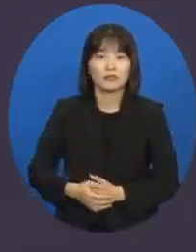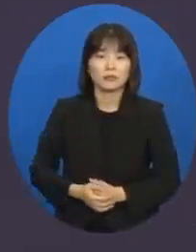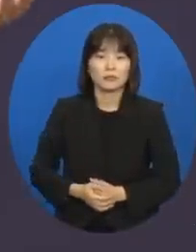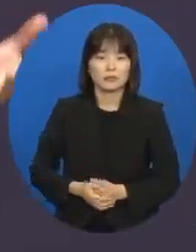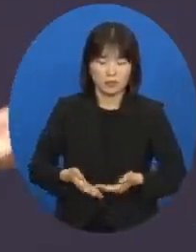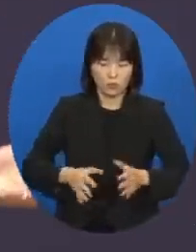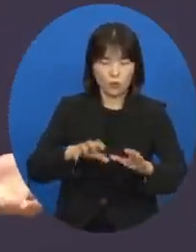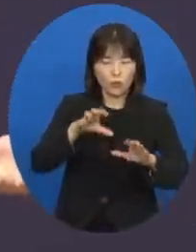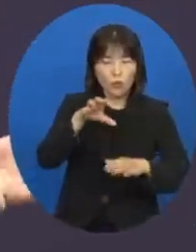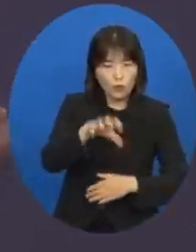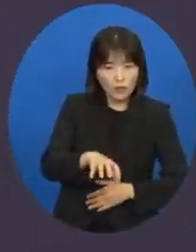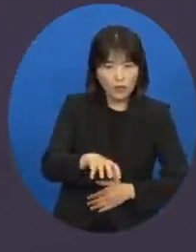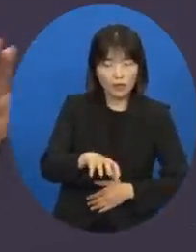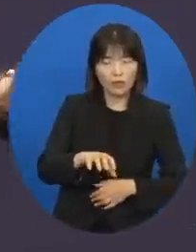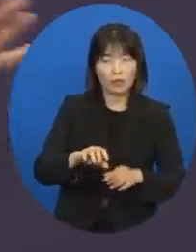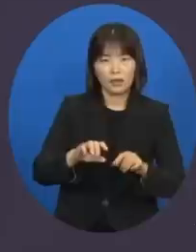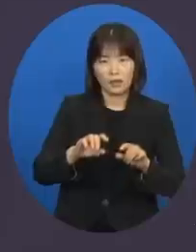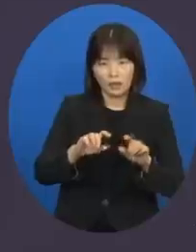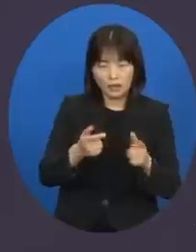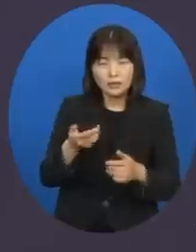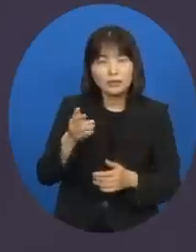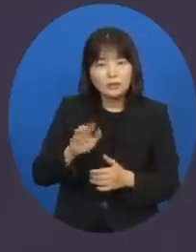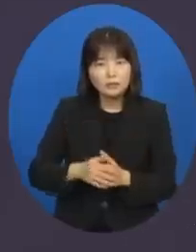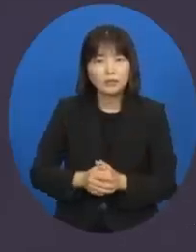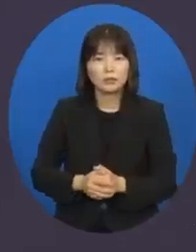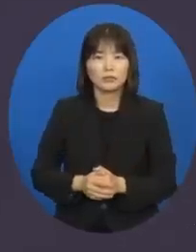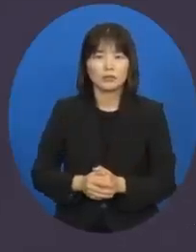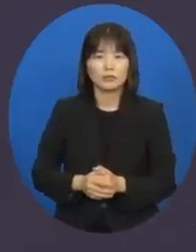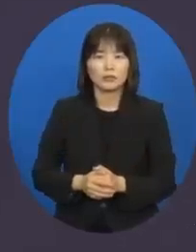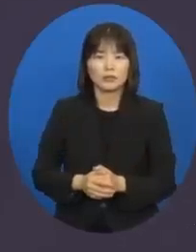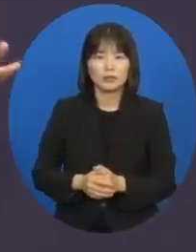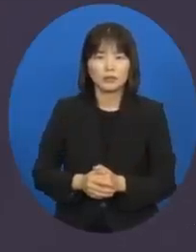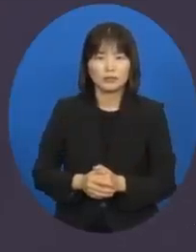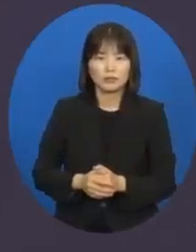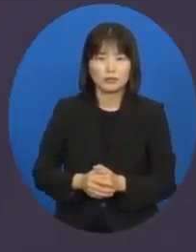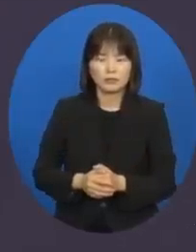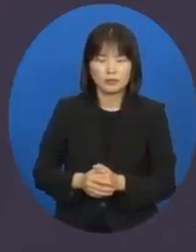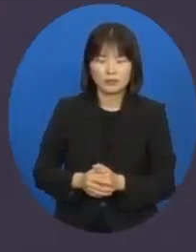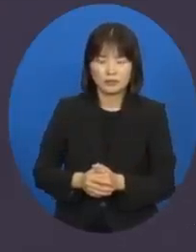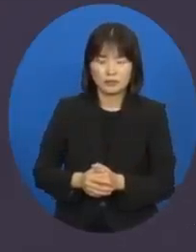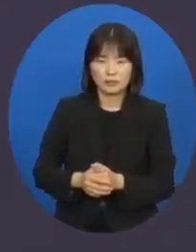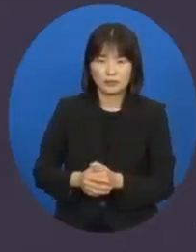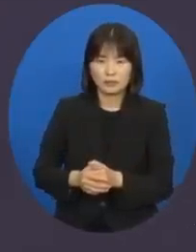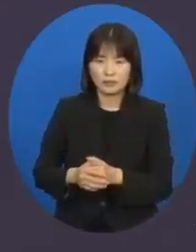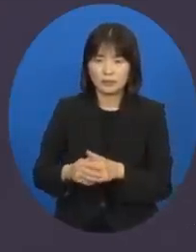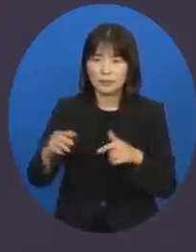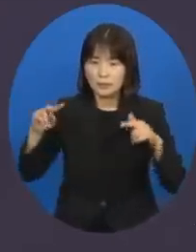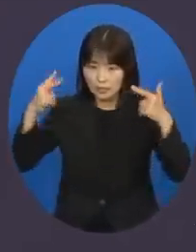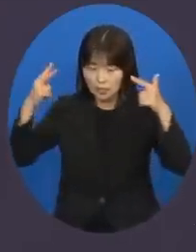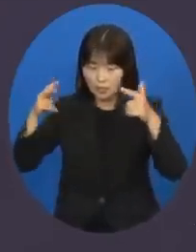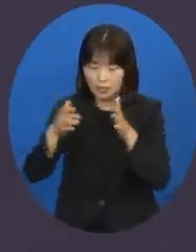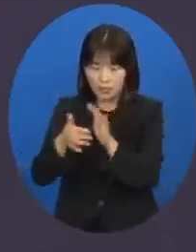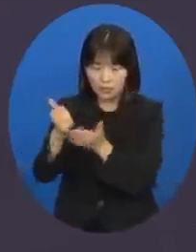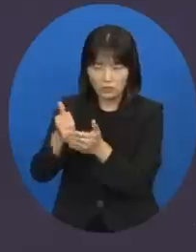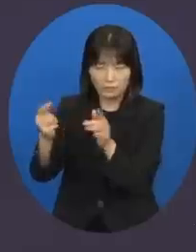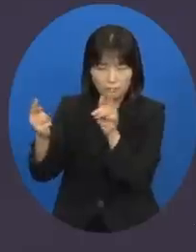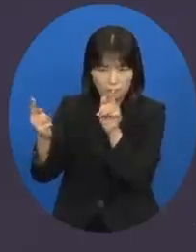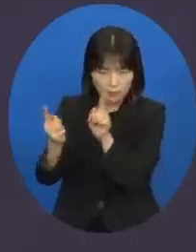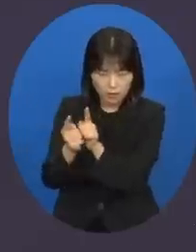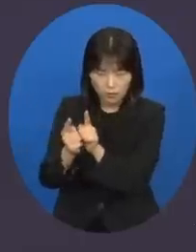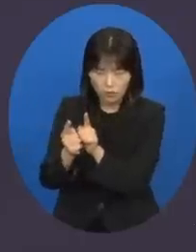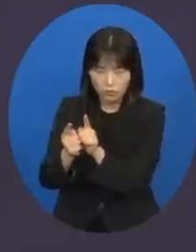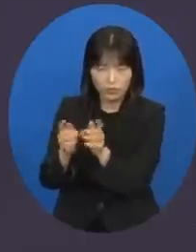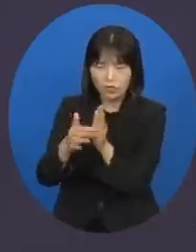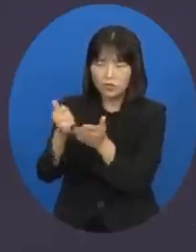고향은 아니지만 거의 어린 전생애를 살았던 그 나사렛에서 예수님 만났어도 믿지 않더라니까요. 아, 그 요셉